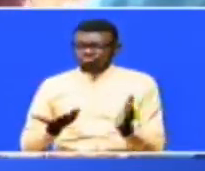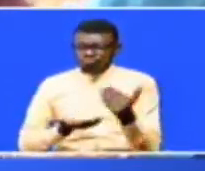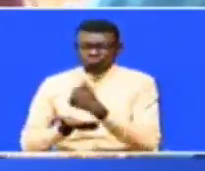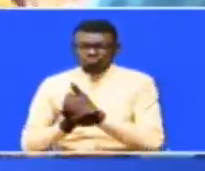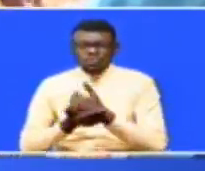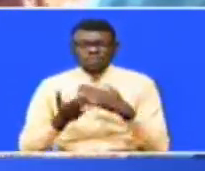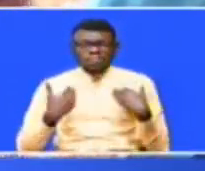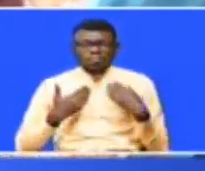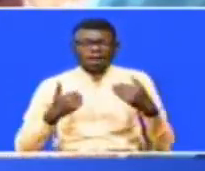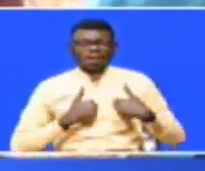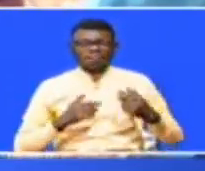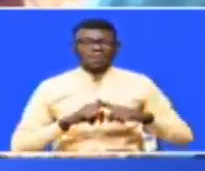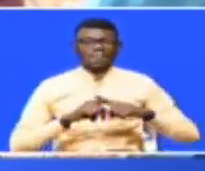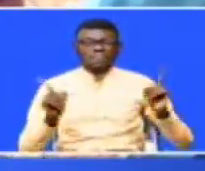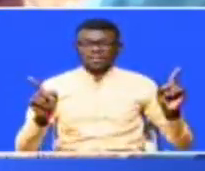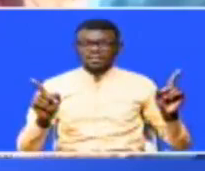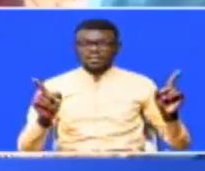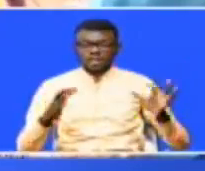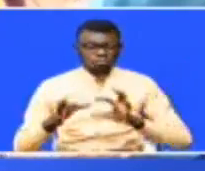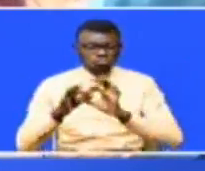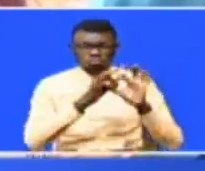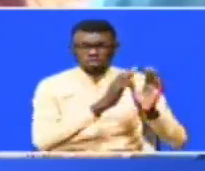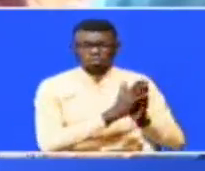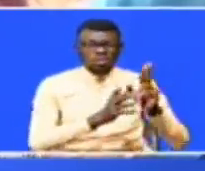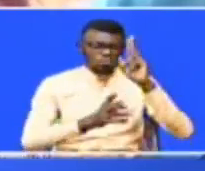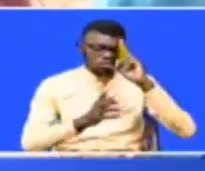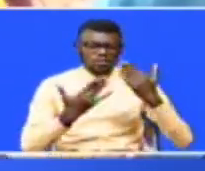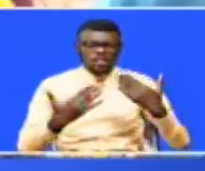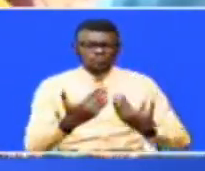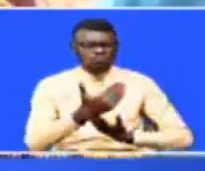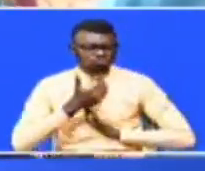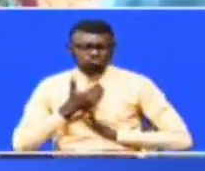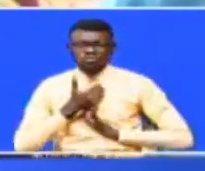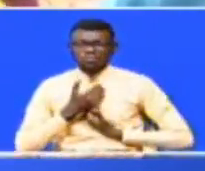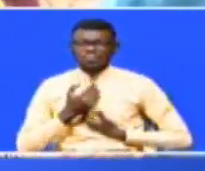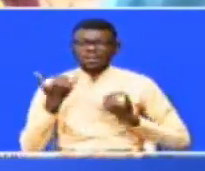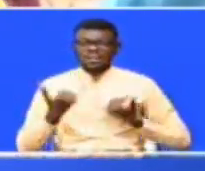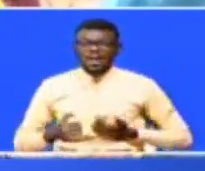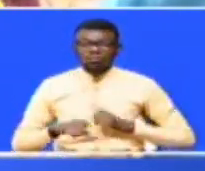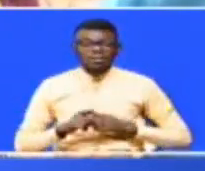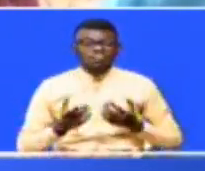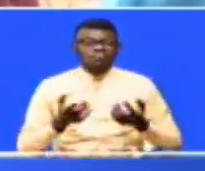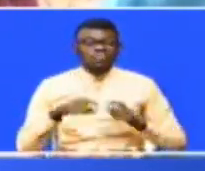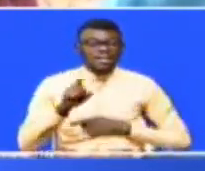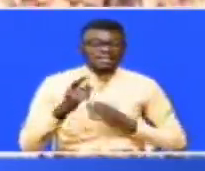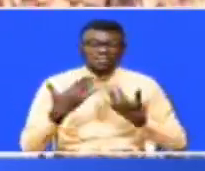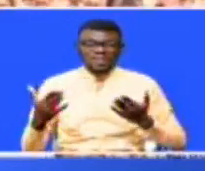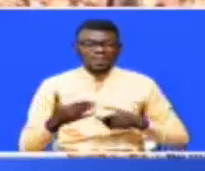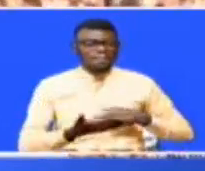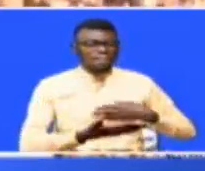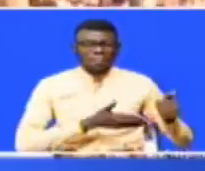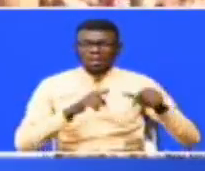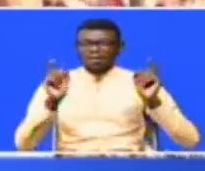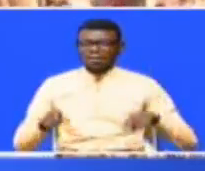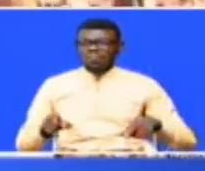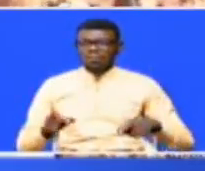nayo. Lakini wameshirikiana na polisi kusizi hizo vitu. Ambapo saa hizo tukizihitaji tunaambiwa twende tununue. Na jambo